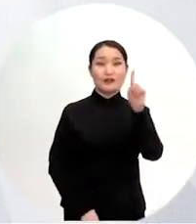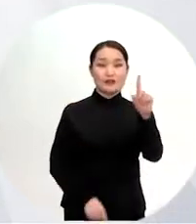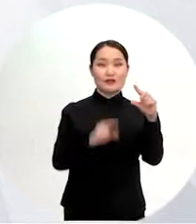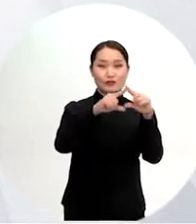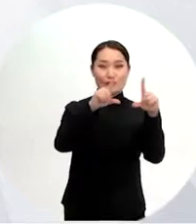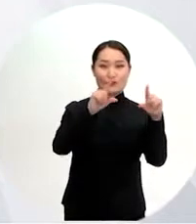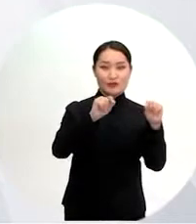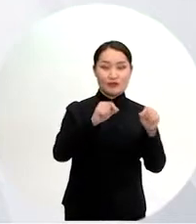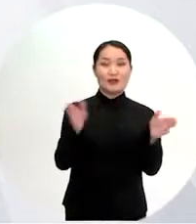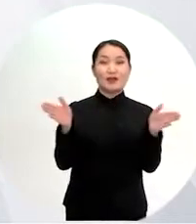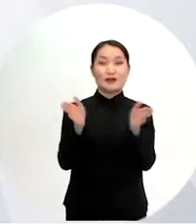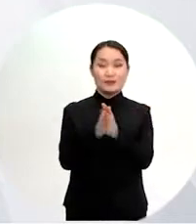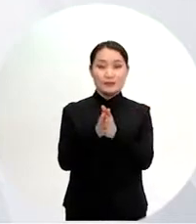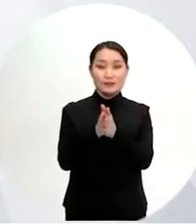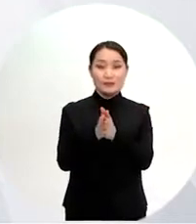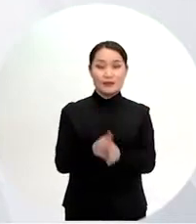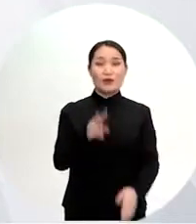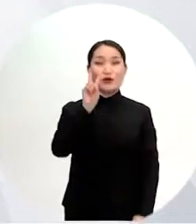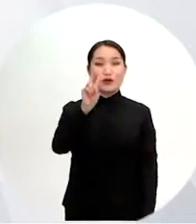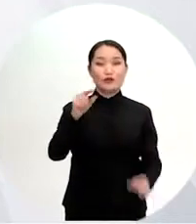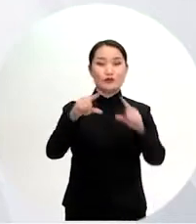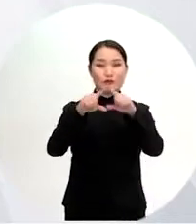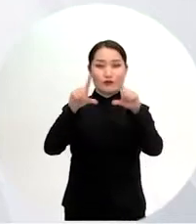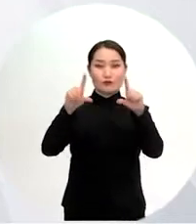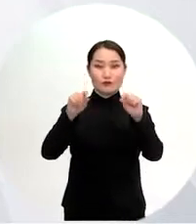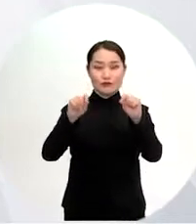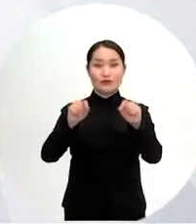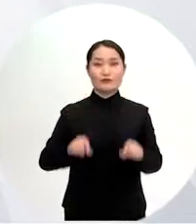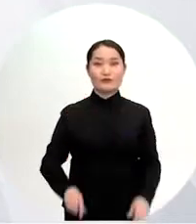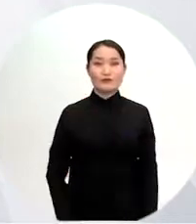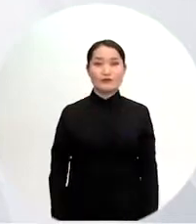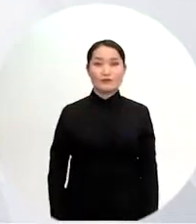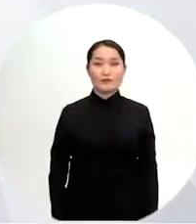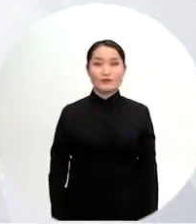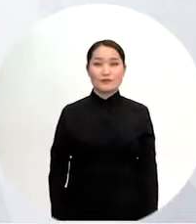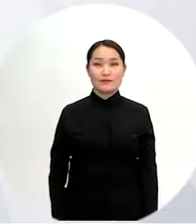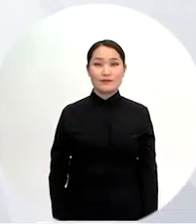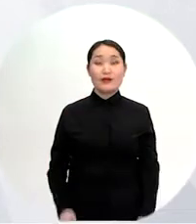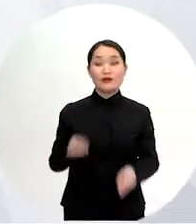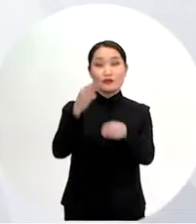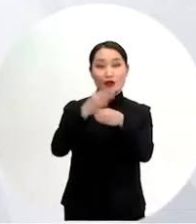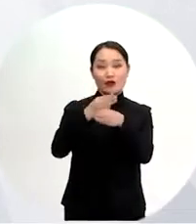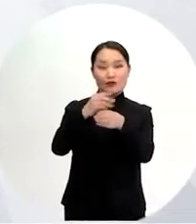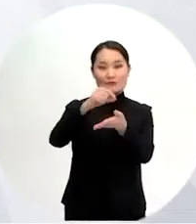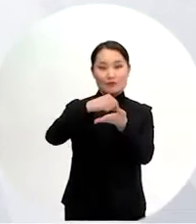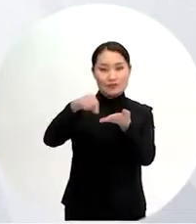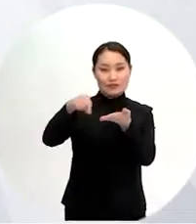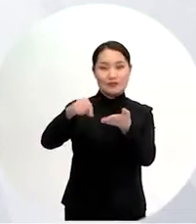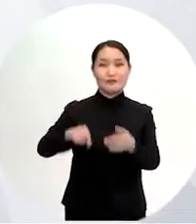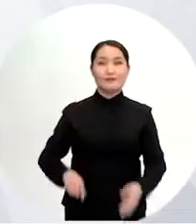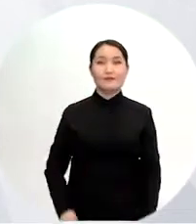дөрвөлжин, нийлээд хоёр дөрвөлжин. Үүнийгээ бүгдээрээ илэрхийлэл хэлбрээр бичицгээе.